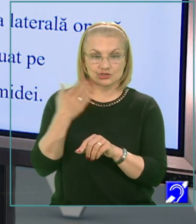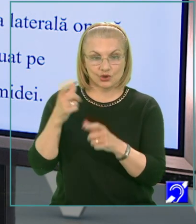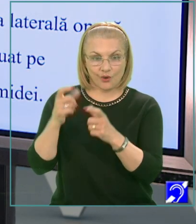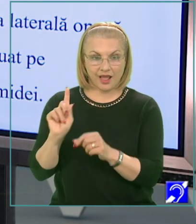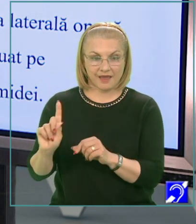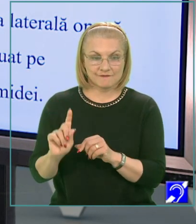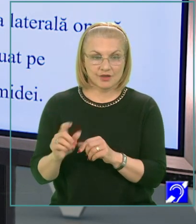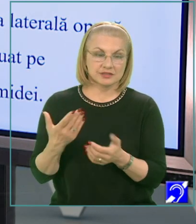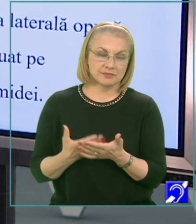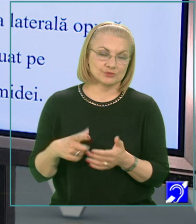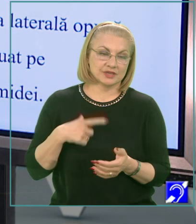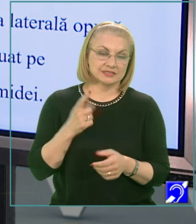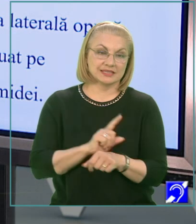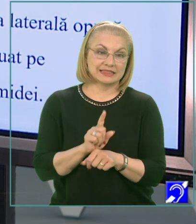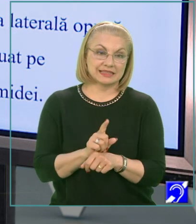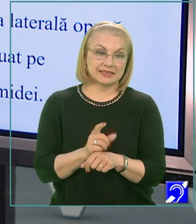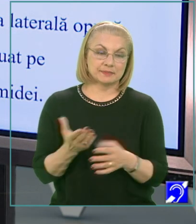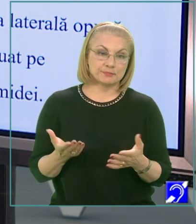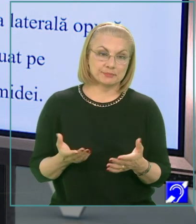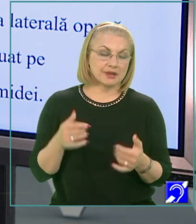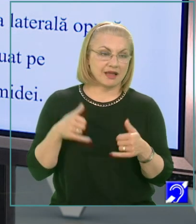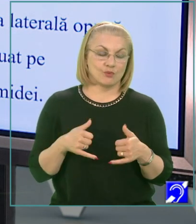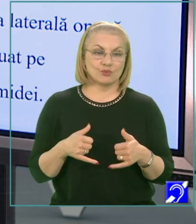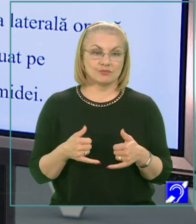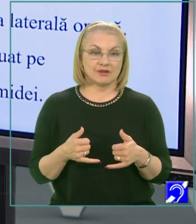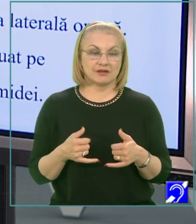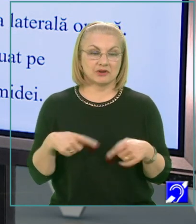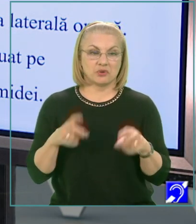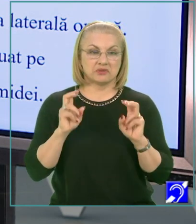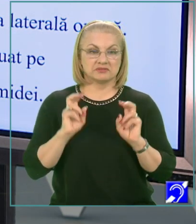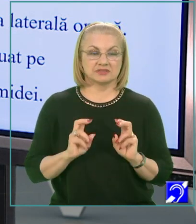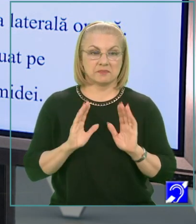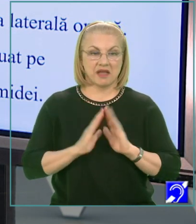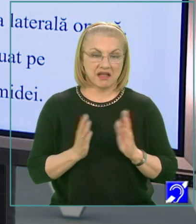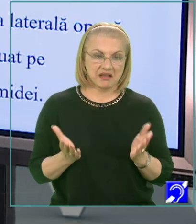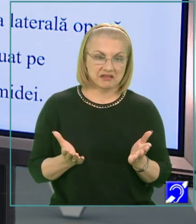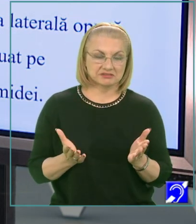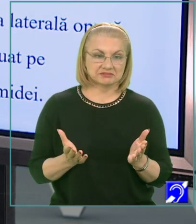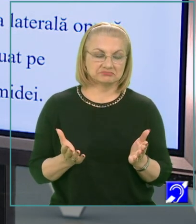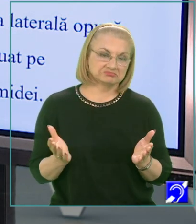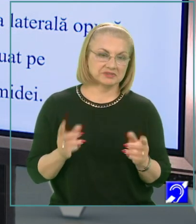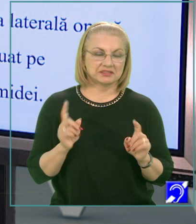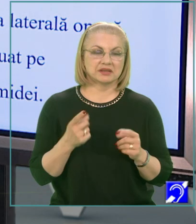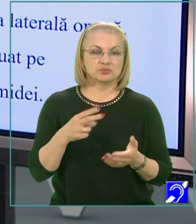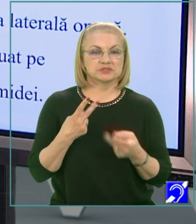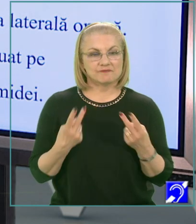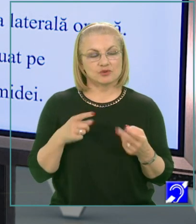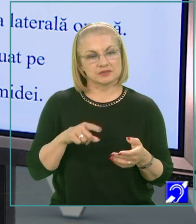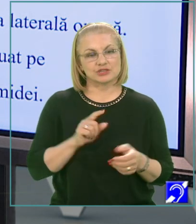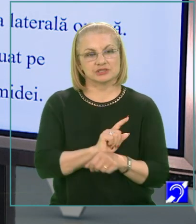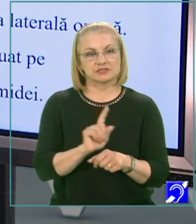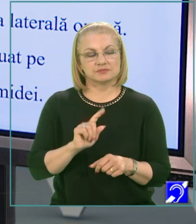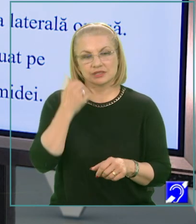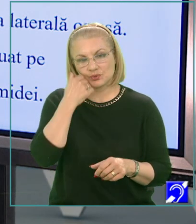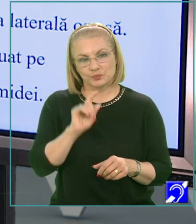pentru că nu-i așa, este un timp acum în care stăm acasă. Trebuie să folosim acest timp, să